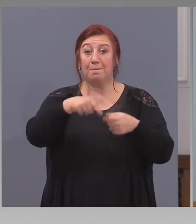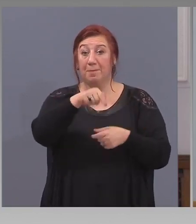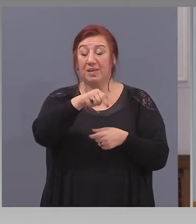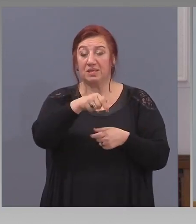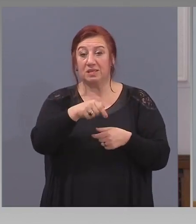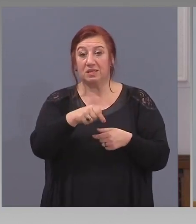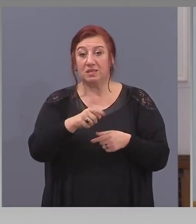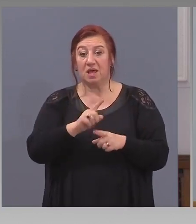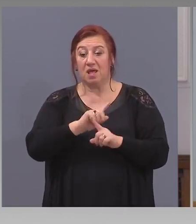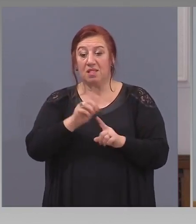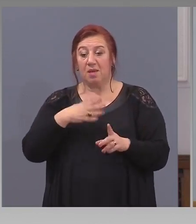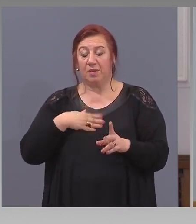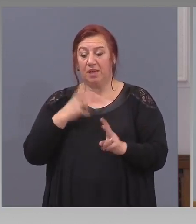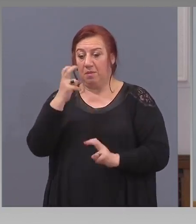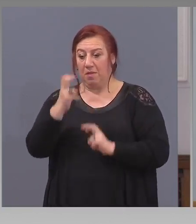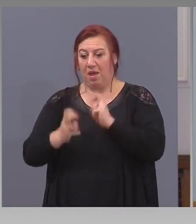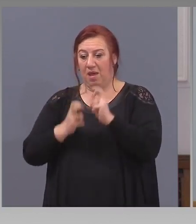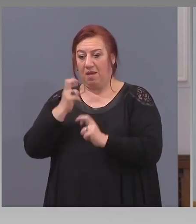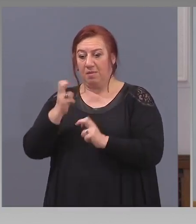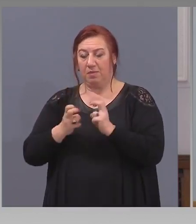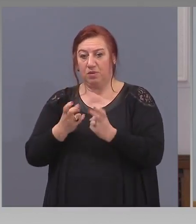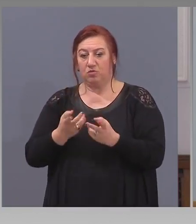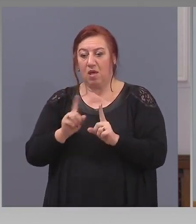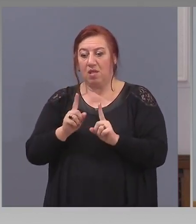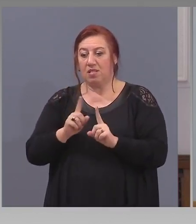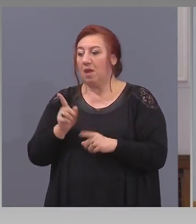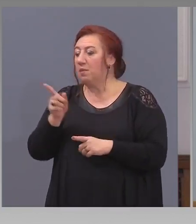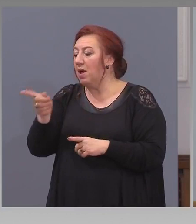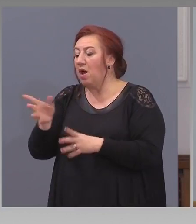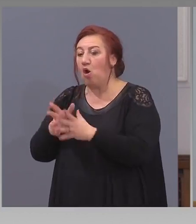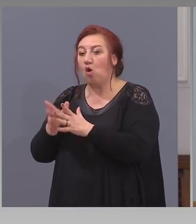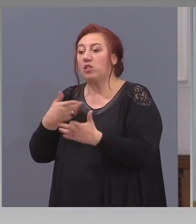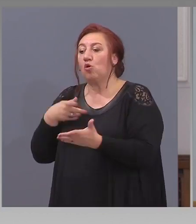то няма да има индустрия, няма от кого след това да вземеш данъци.